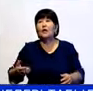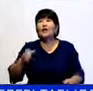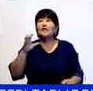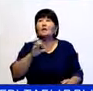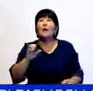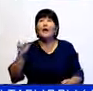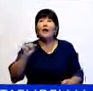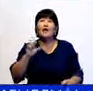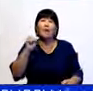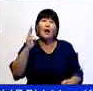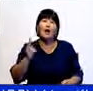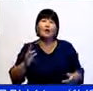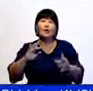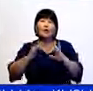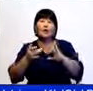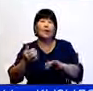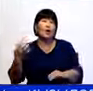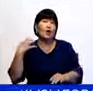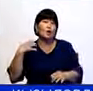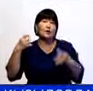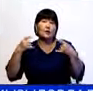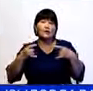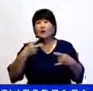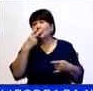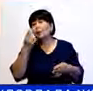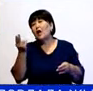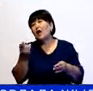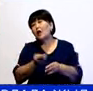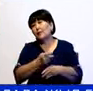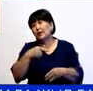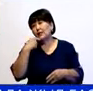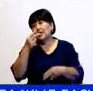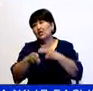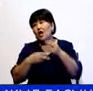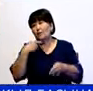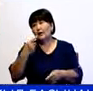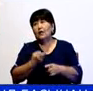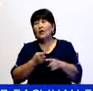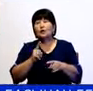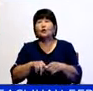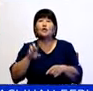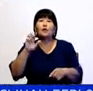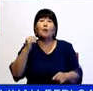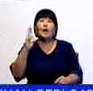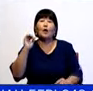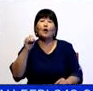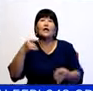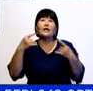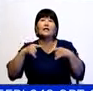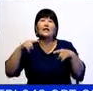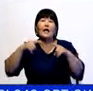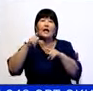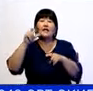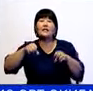Әлібаев әлеуметтік желіде Kızılorda телеарнасын көре алмай отырмыз деп шағымын айтты. Сондықтан Baykonur'ға телеарна